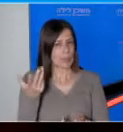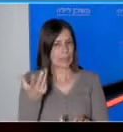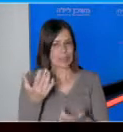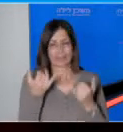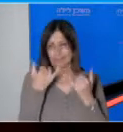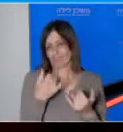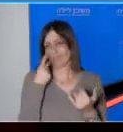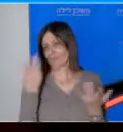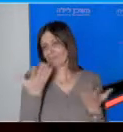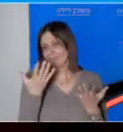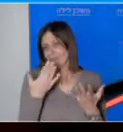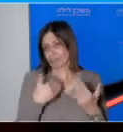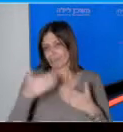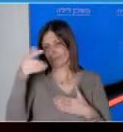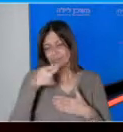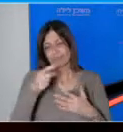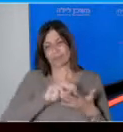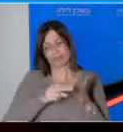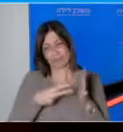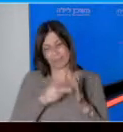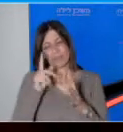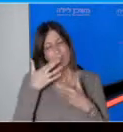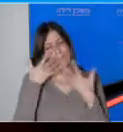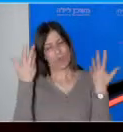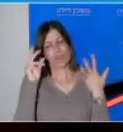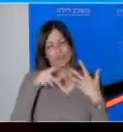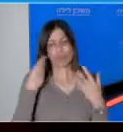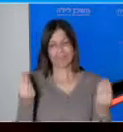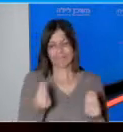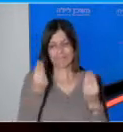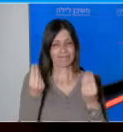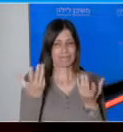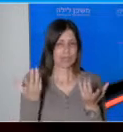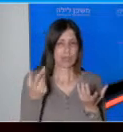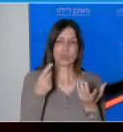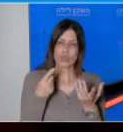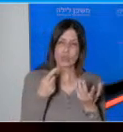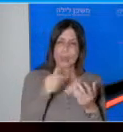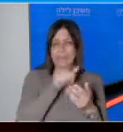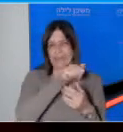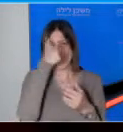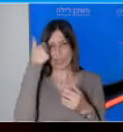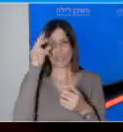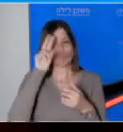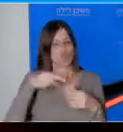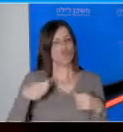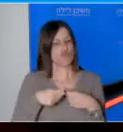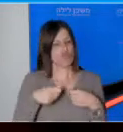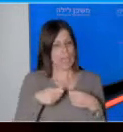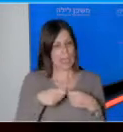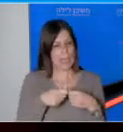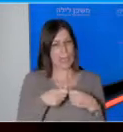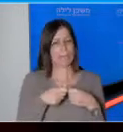עכשיו בוא נראה לאן זה ייקח אותה פוליטית, אבל אין ספק שיש פה אירוע שהוא אירוע מיתוגי, שיש לו קשרים גם